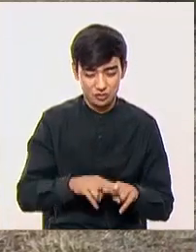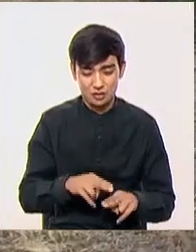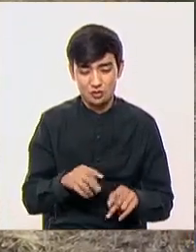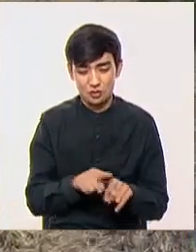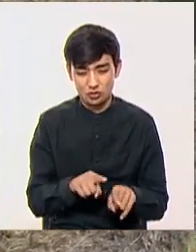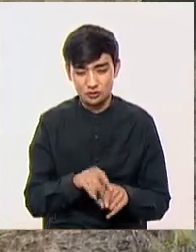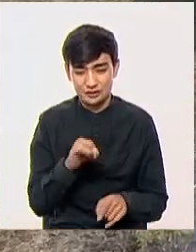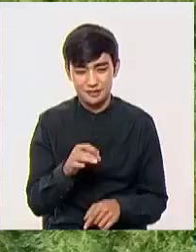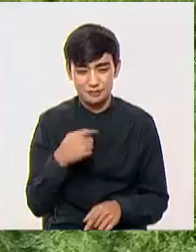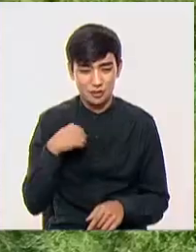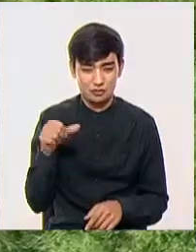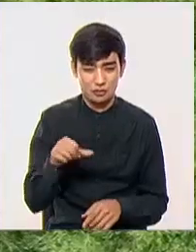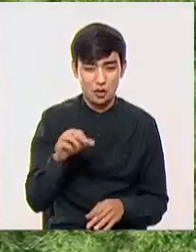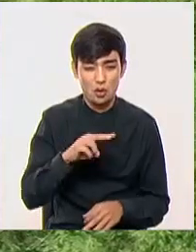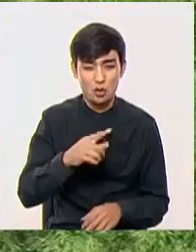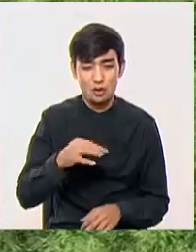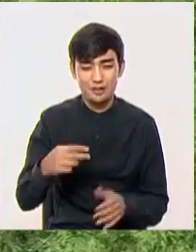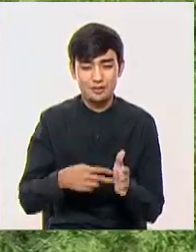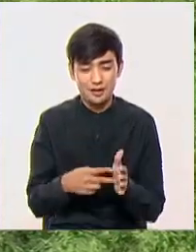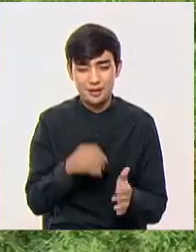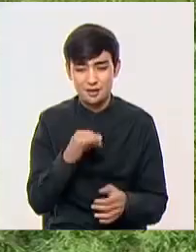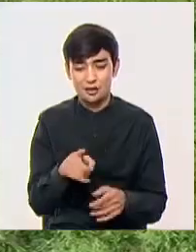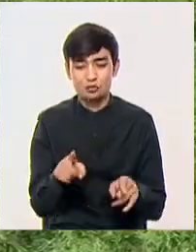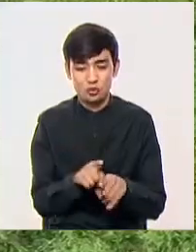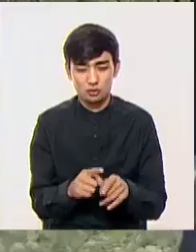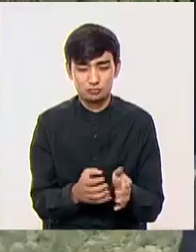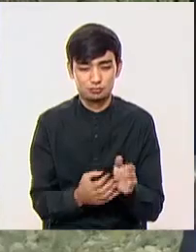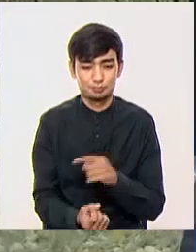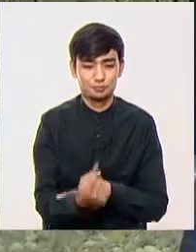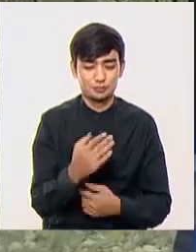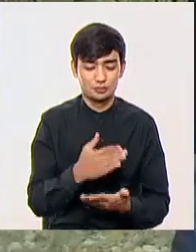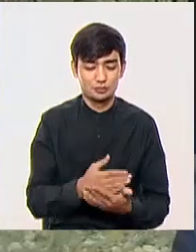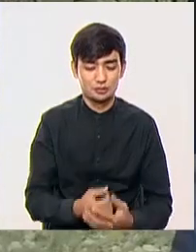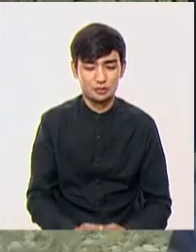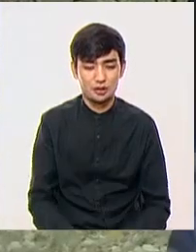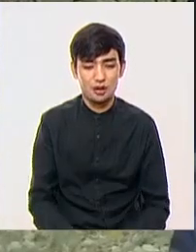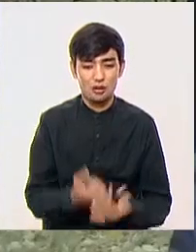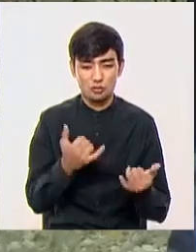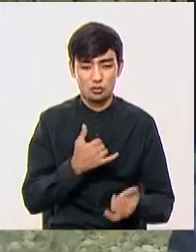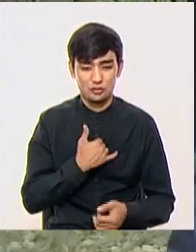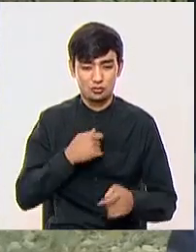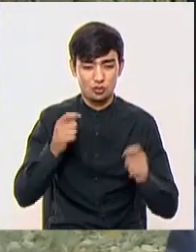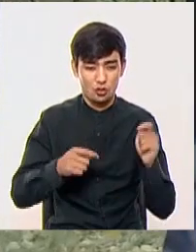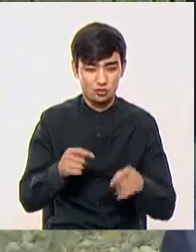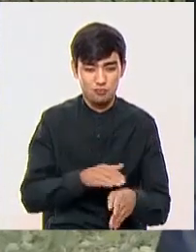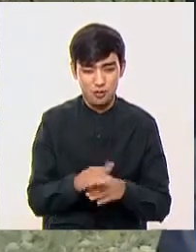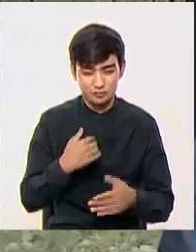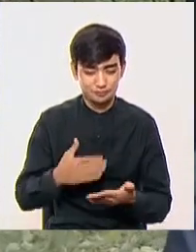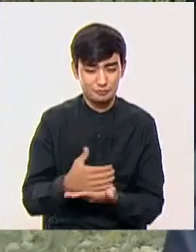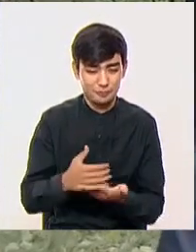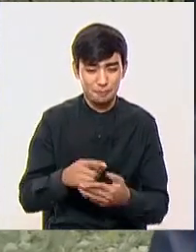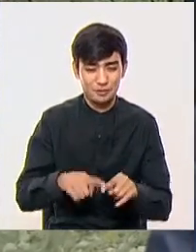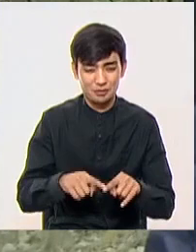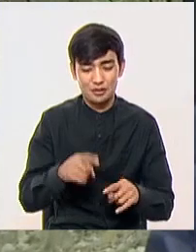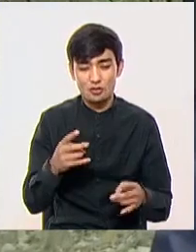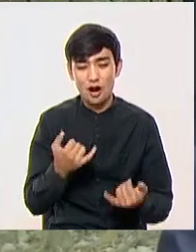получают дизтопливо по льготной цене, но и они сталкиваются с дефицитом. Сейчас вот у нас дожди, уборка в полном разгаре. И в